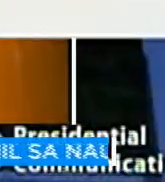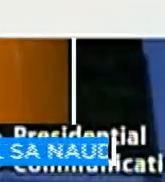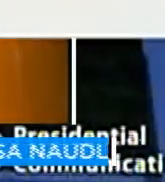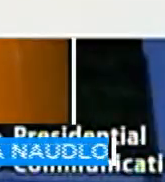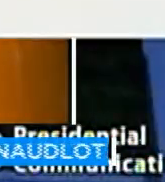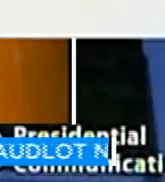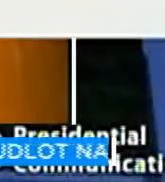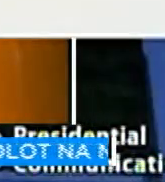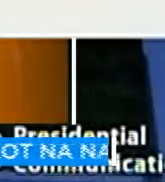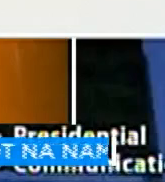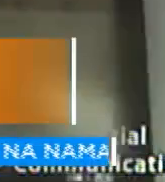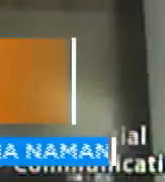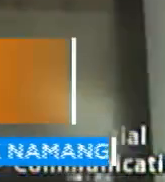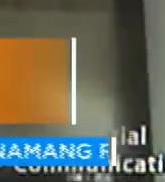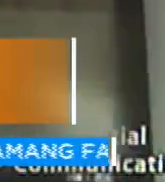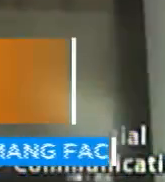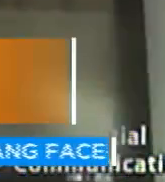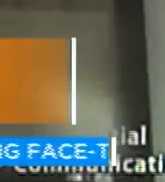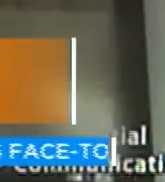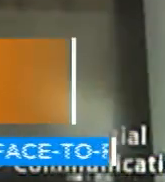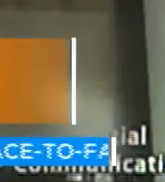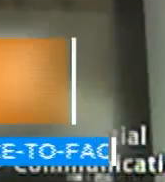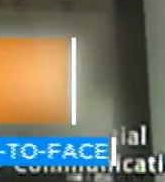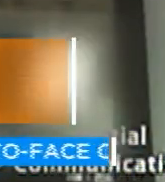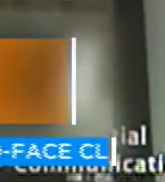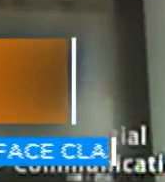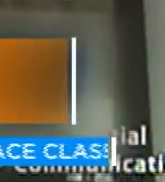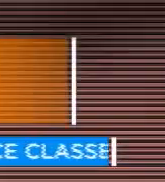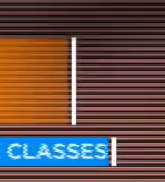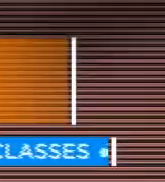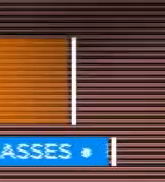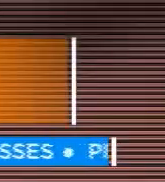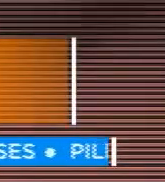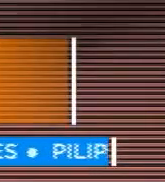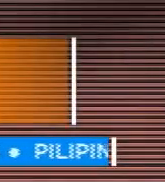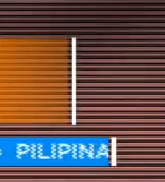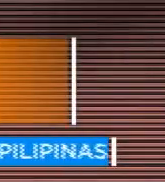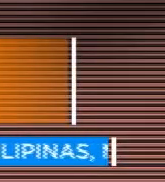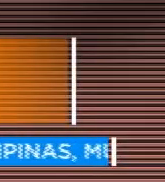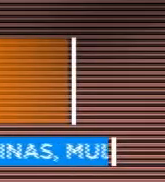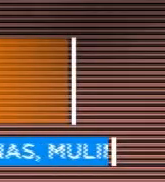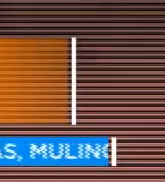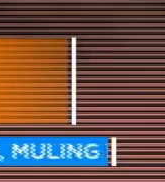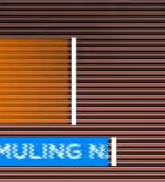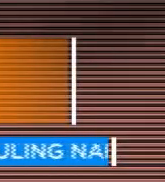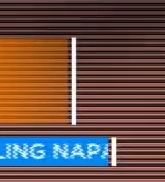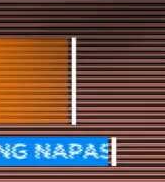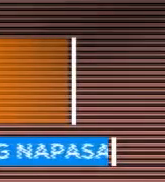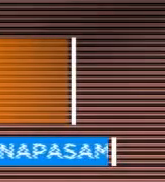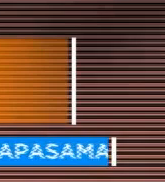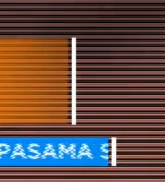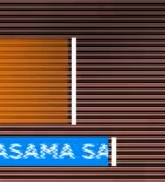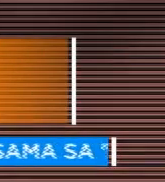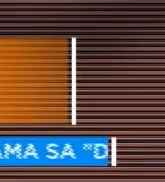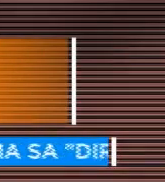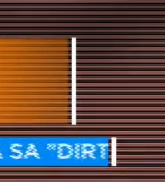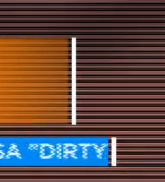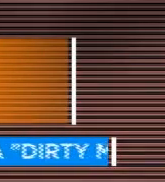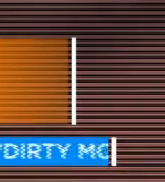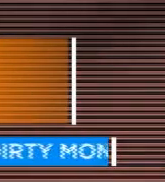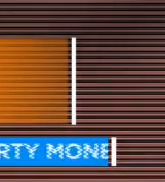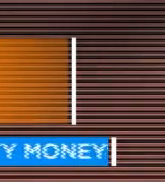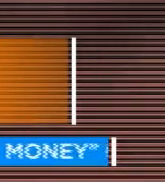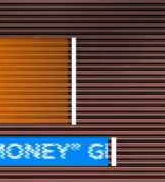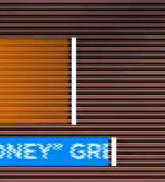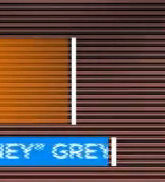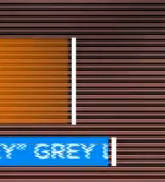Sa laging handa briefing kahapon, inamin ni Mayor Abby Binay na sa Makati nga naganap ang insidente na kunan sa viral video. Dinepensahan din ni